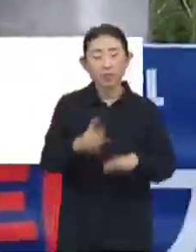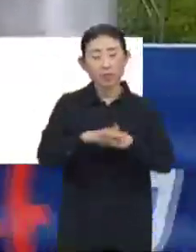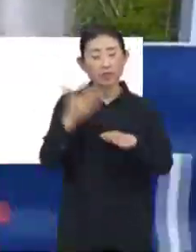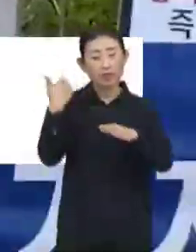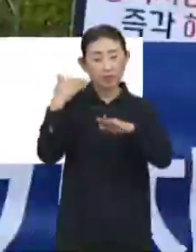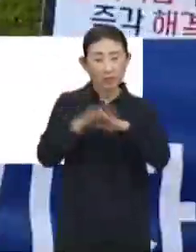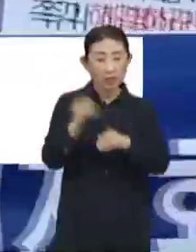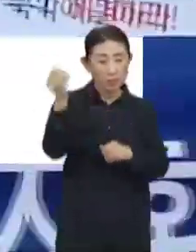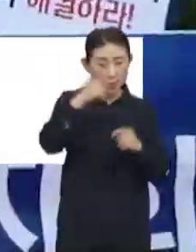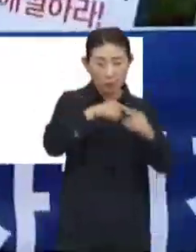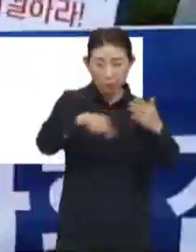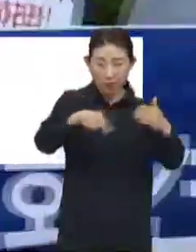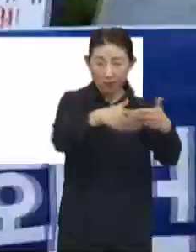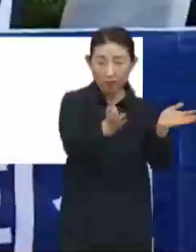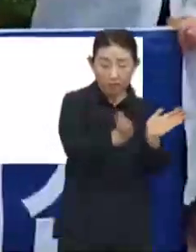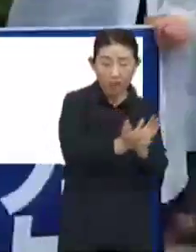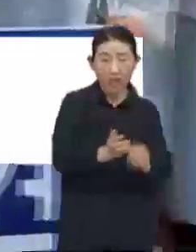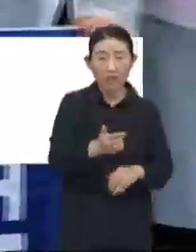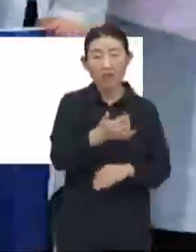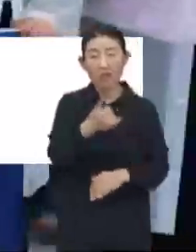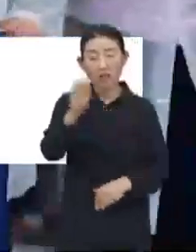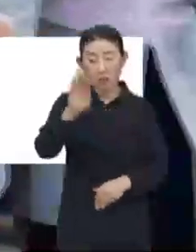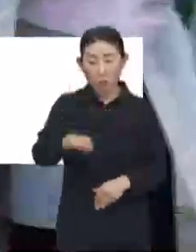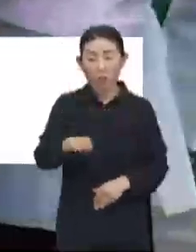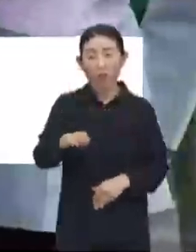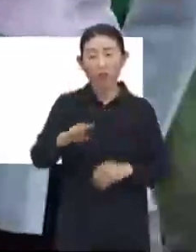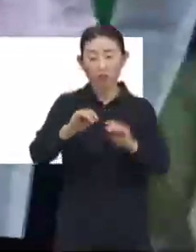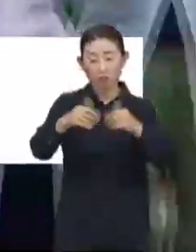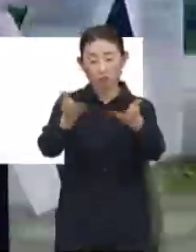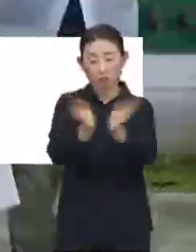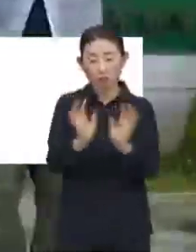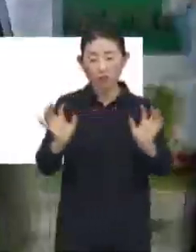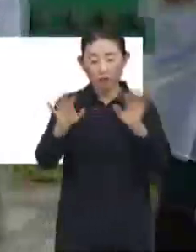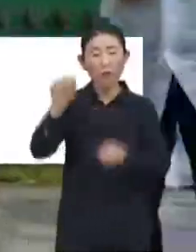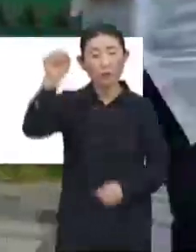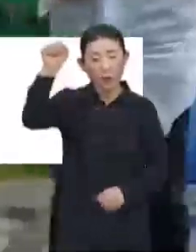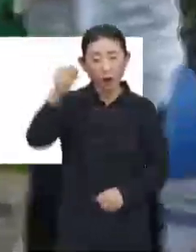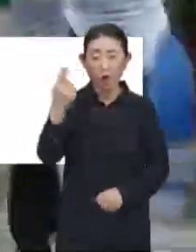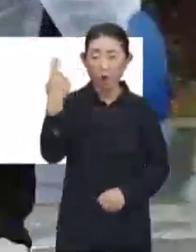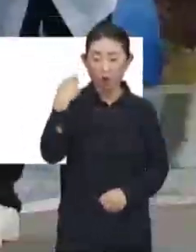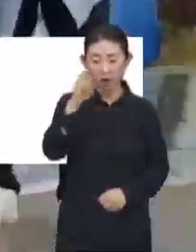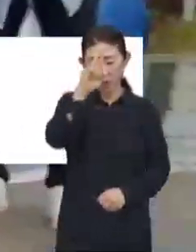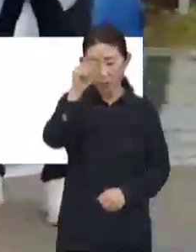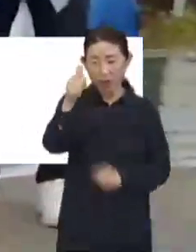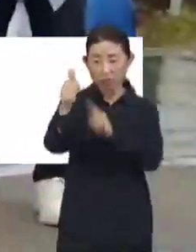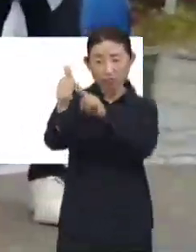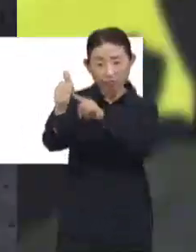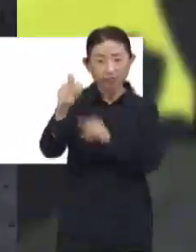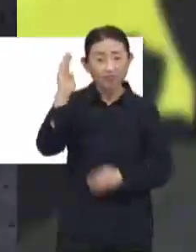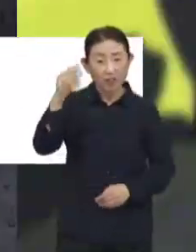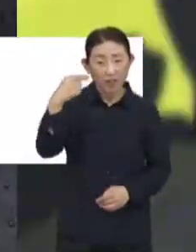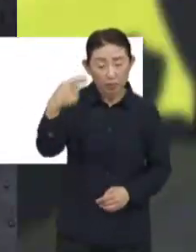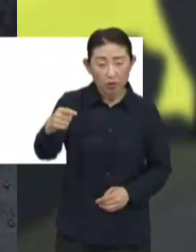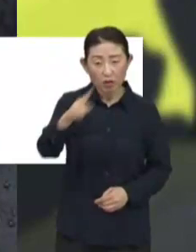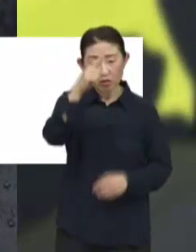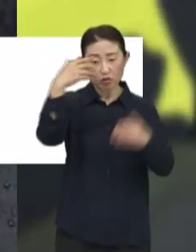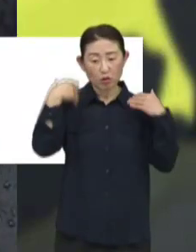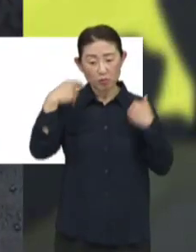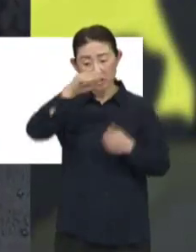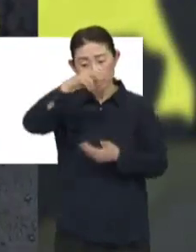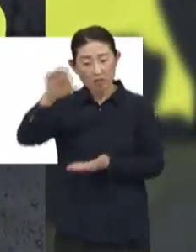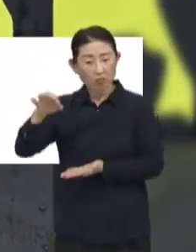전세사기 피해자 대책위원회는 세종 국토교통부 앞에서 집회를 열고 어제 박상우 국토교통부 장관이 정부